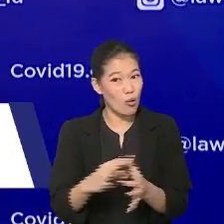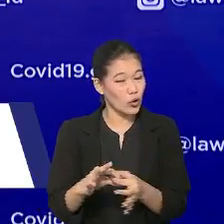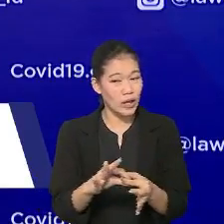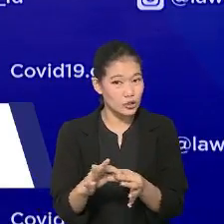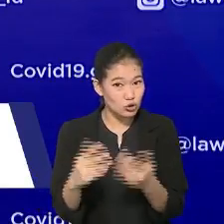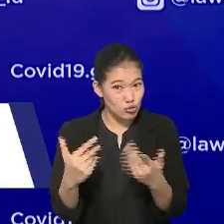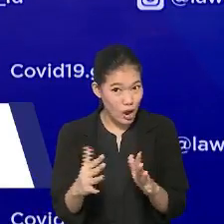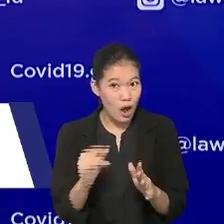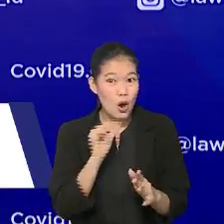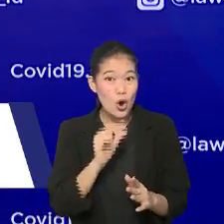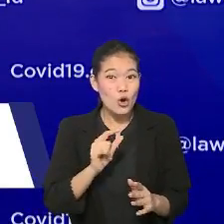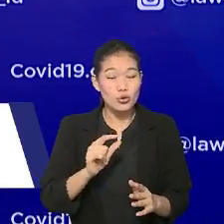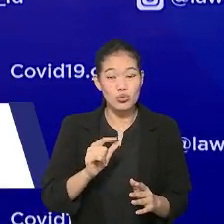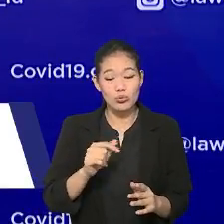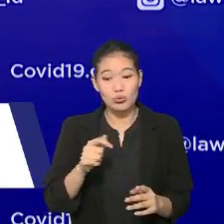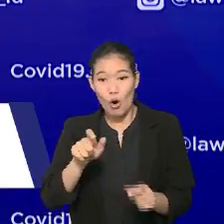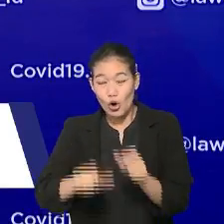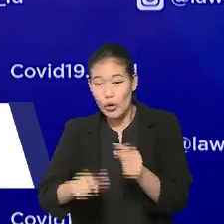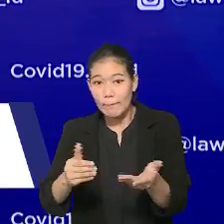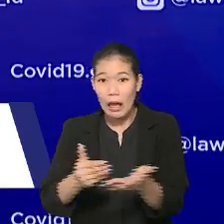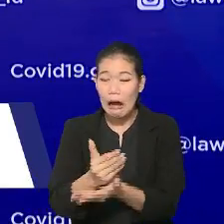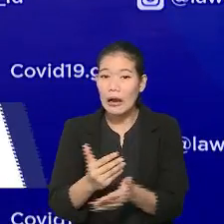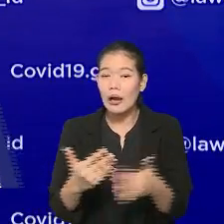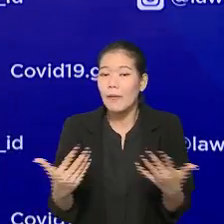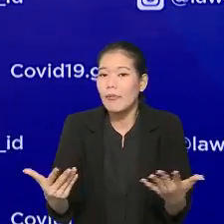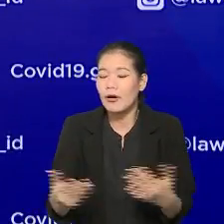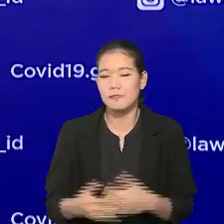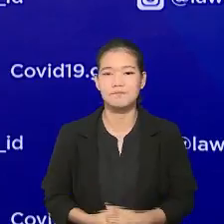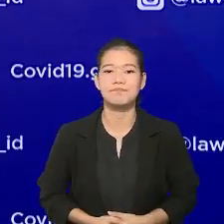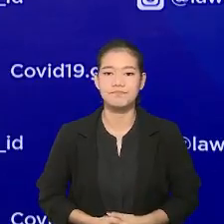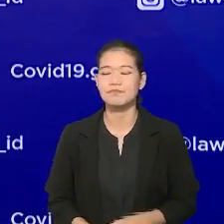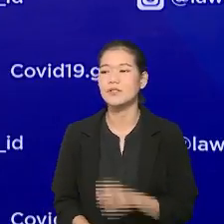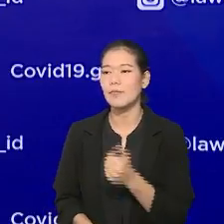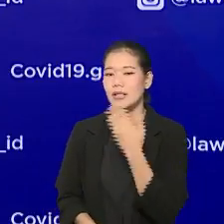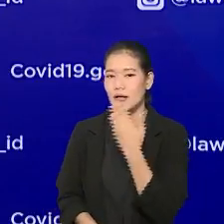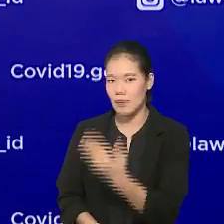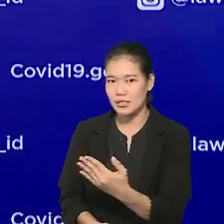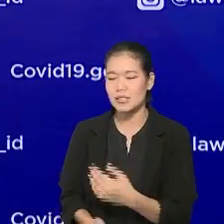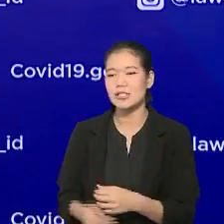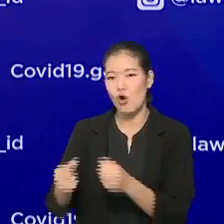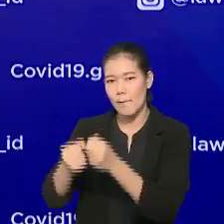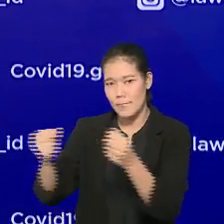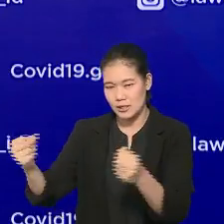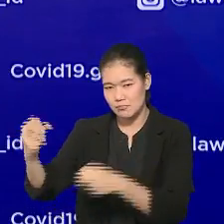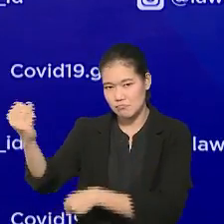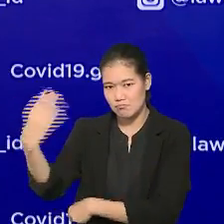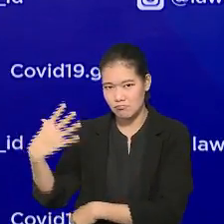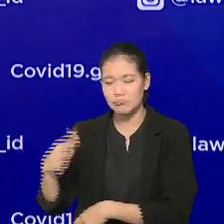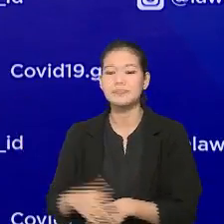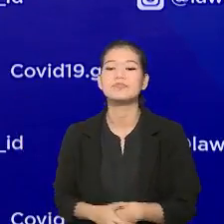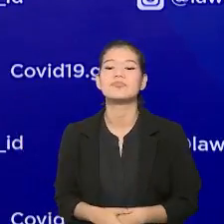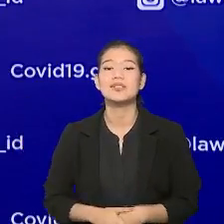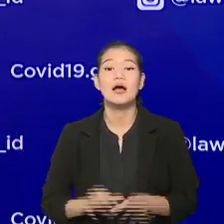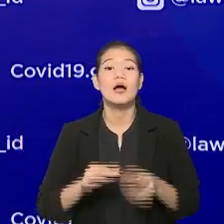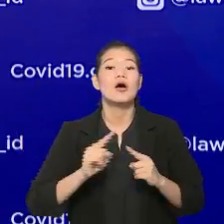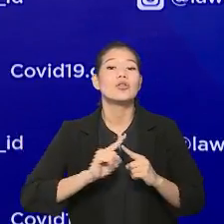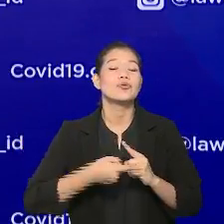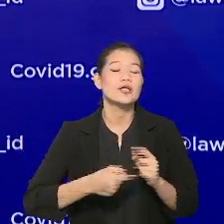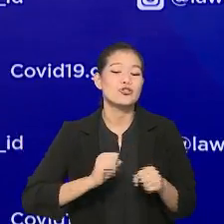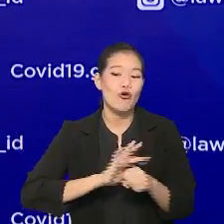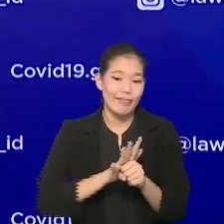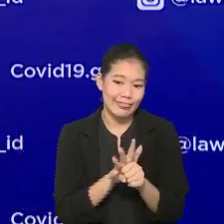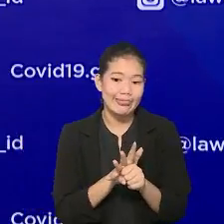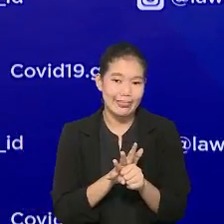koordinasinya terkait tindak lanjut dugaan pelanggaran ini? Terima kasih. Terima kasih pada kompas.com. Satgas